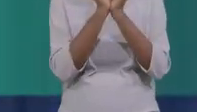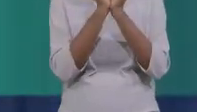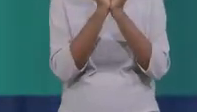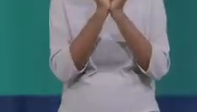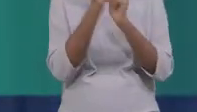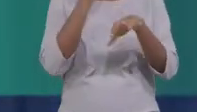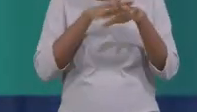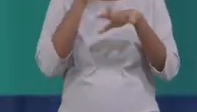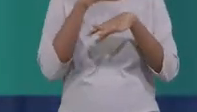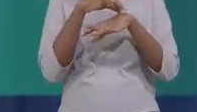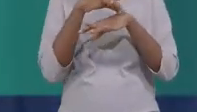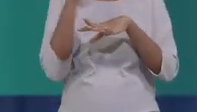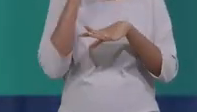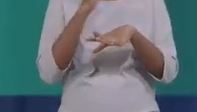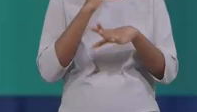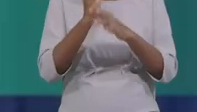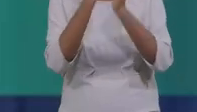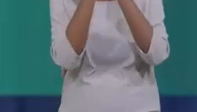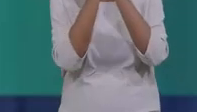tout ce que vous allez lier sur la terre,